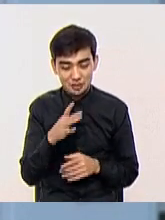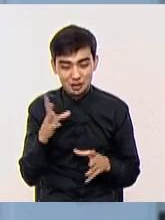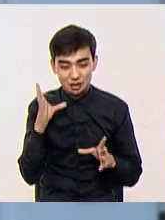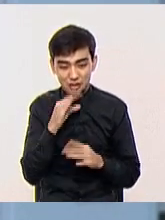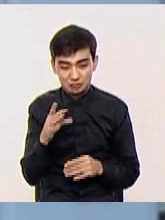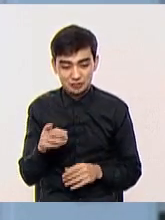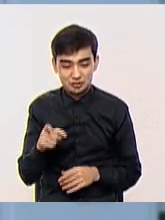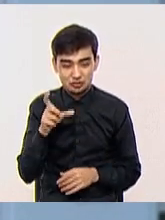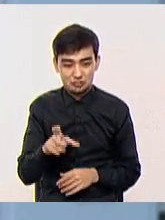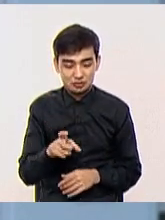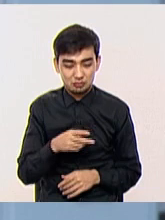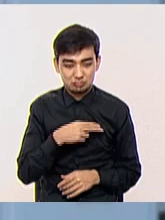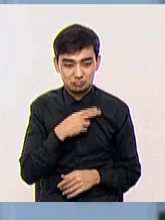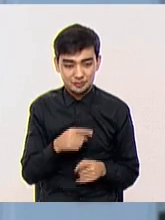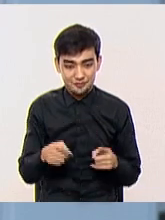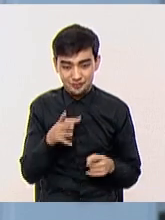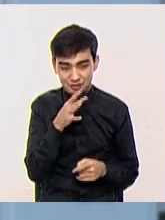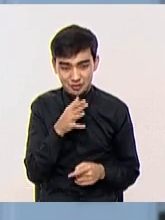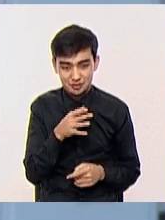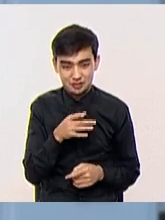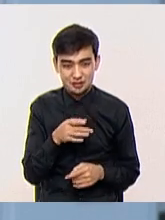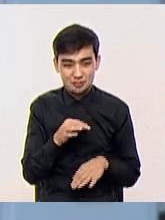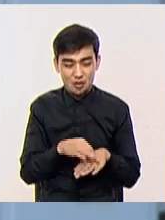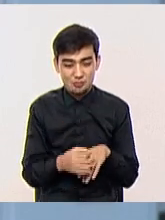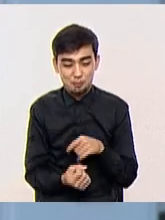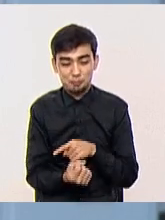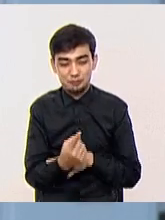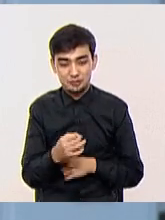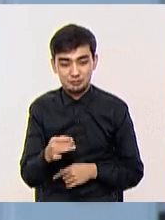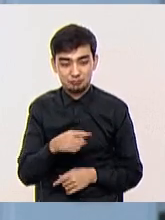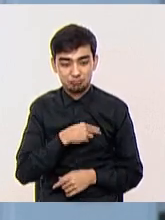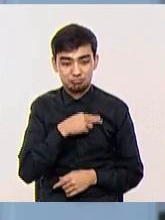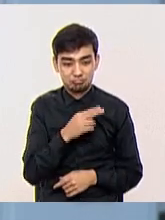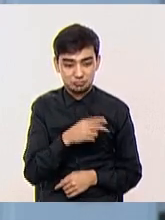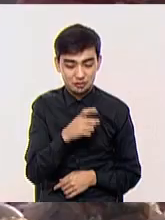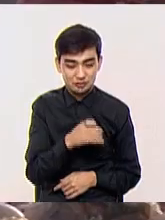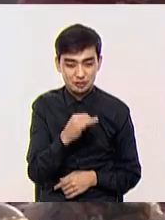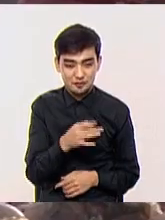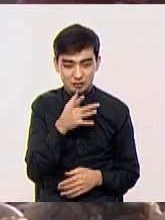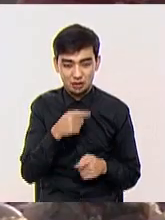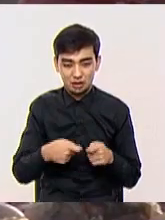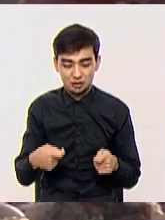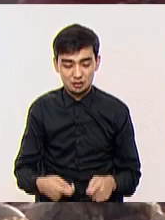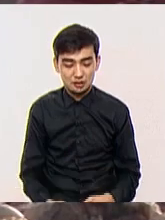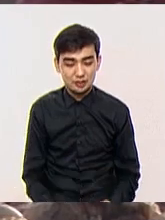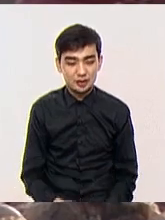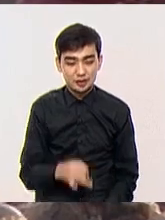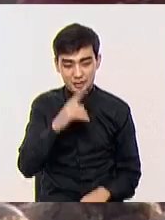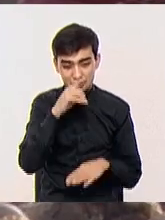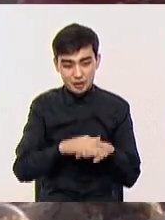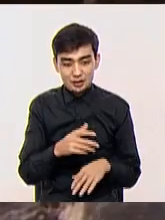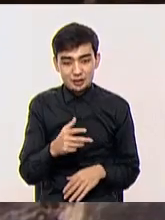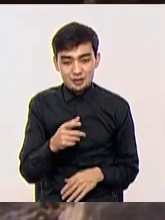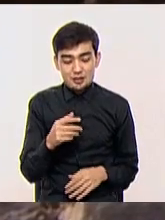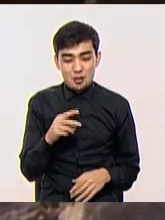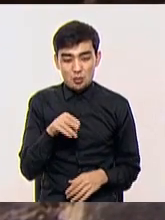үлгірманы ол қайтыс екі ортада уақыт арасында жағдай орын алғанына байланысты уақыт созылып кетті. Әкімдік өкілдері пияз 300